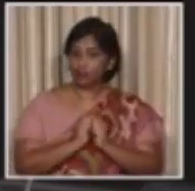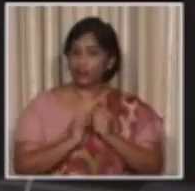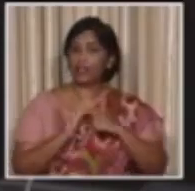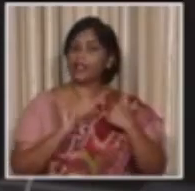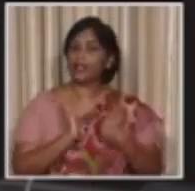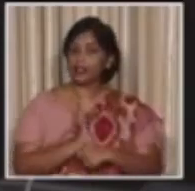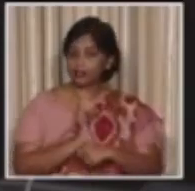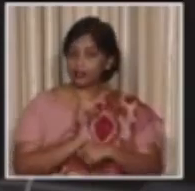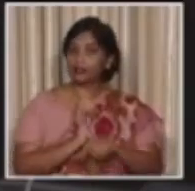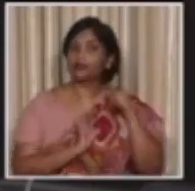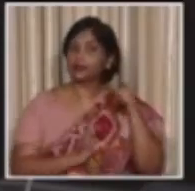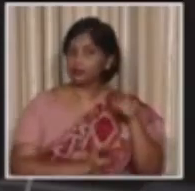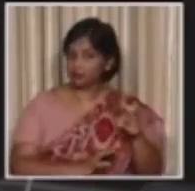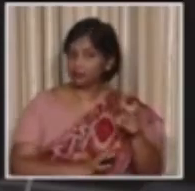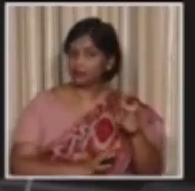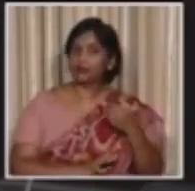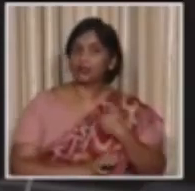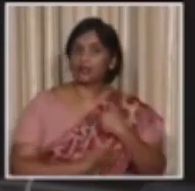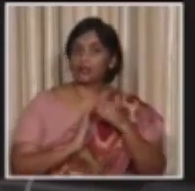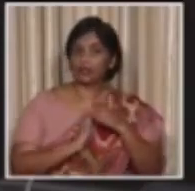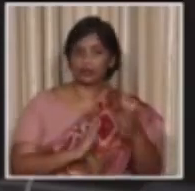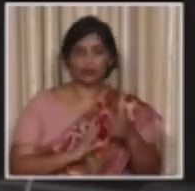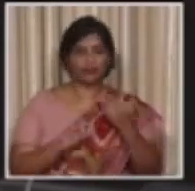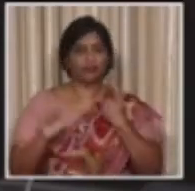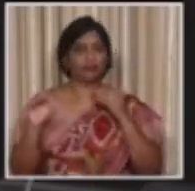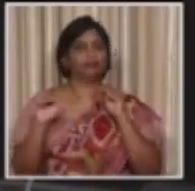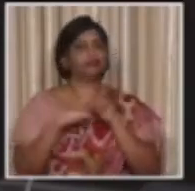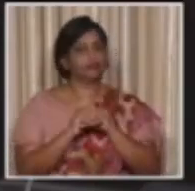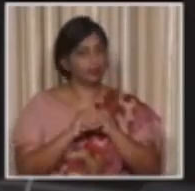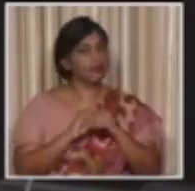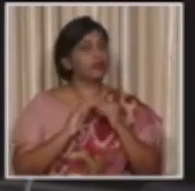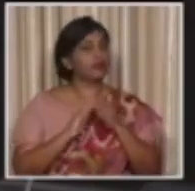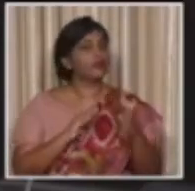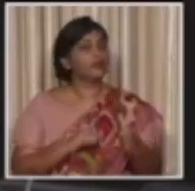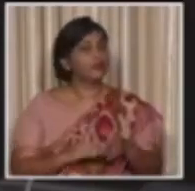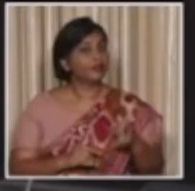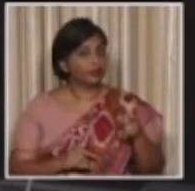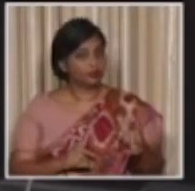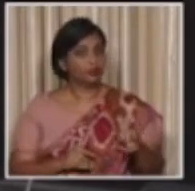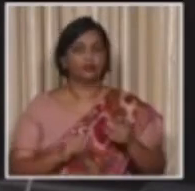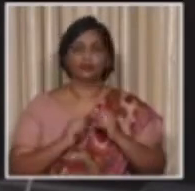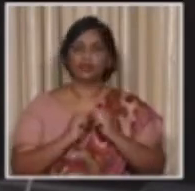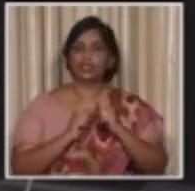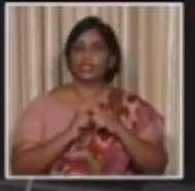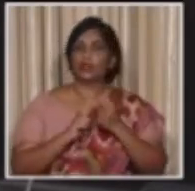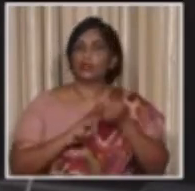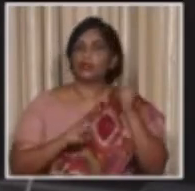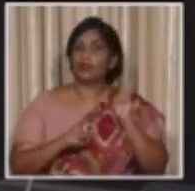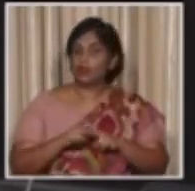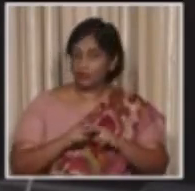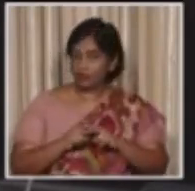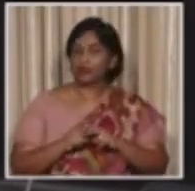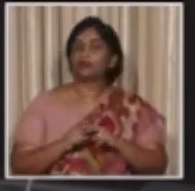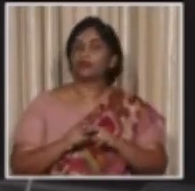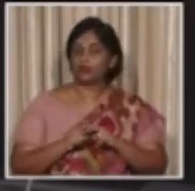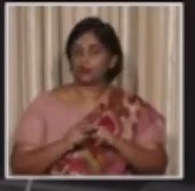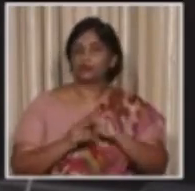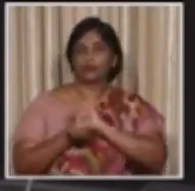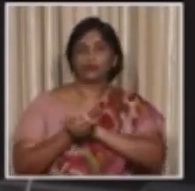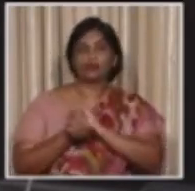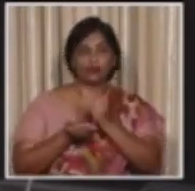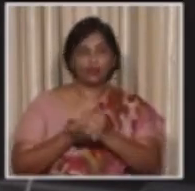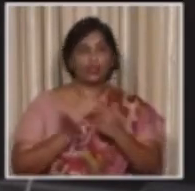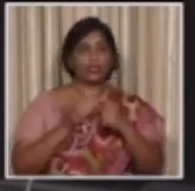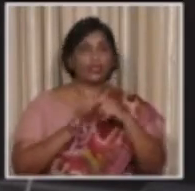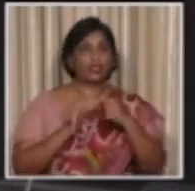යටතේ ඒකේ අපි ගෘහ සේවය ඇතුළත් කිරීම මගින් ගෘහ සේවයට සේවක අර්ථසාධක අරමුදල් සහ සේරක භාරකාර